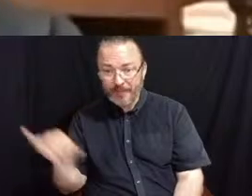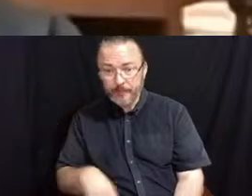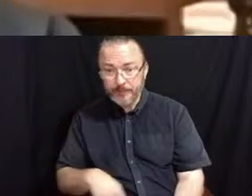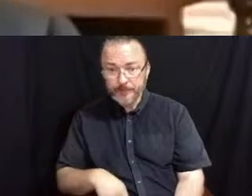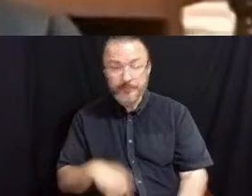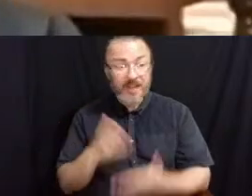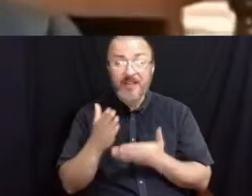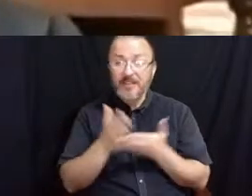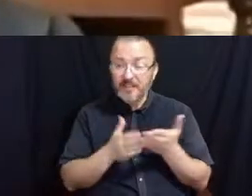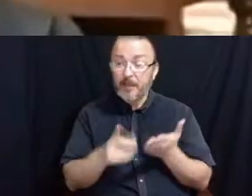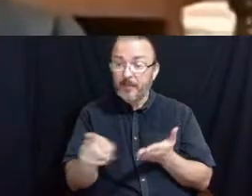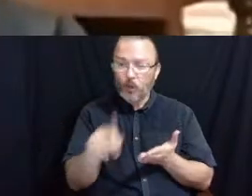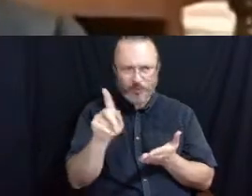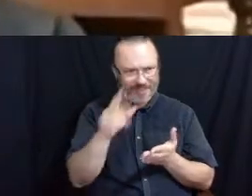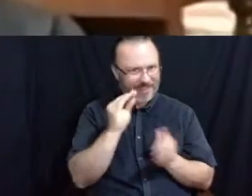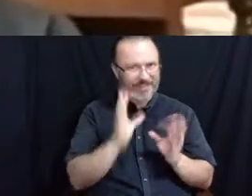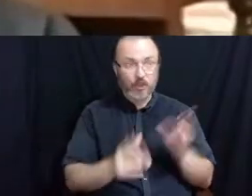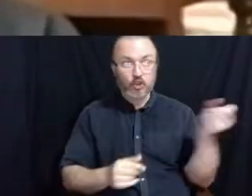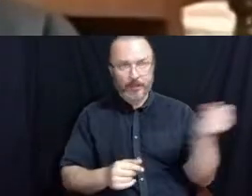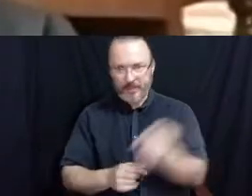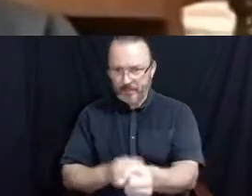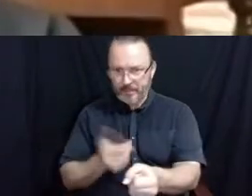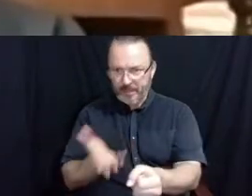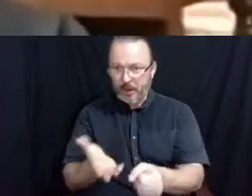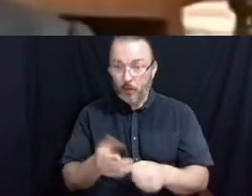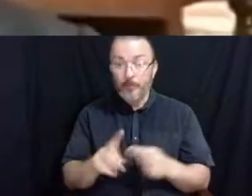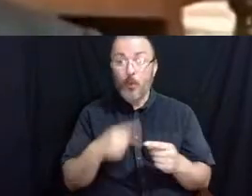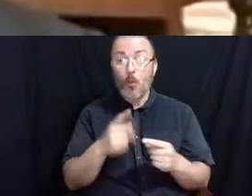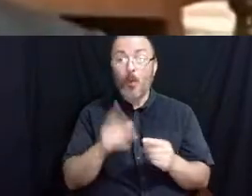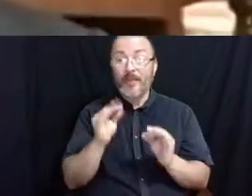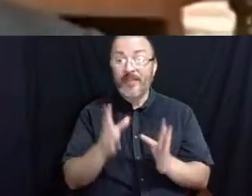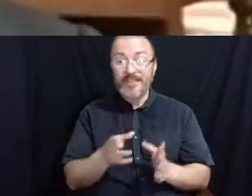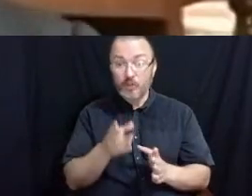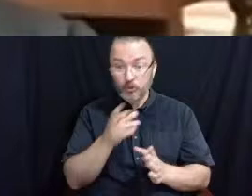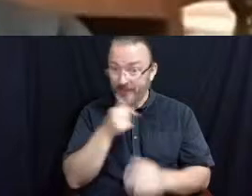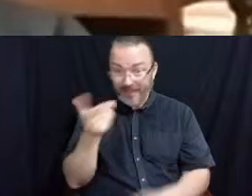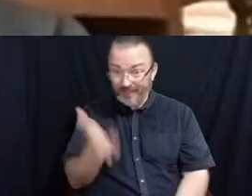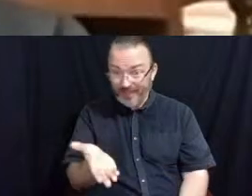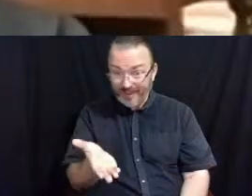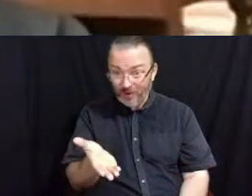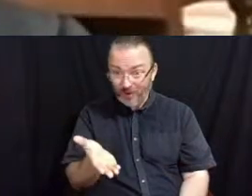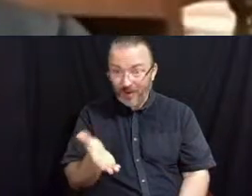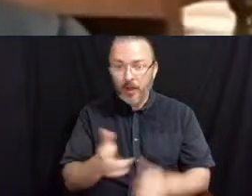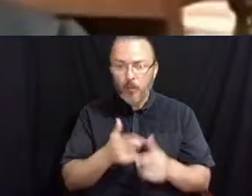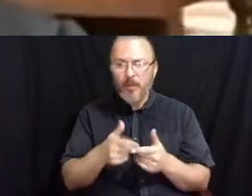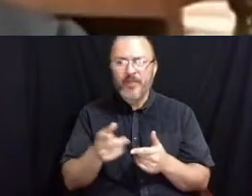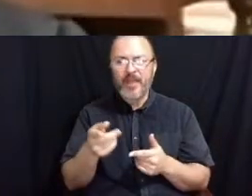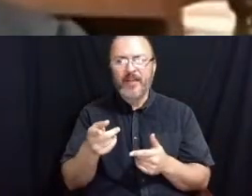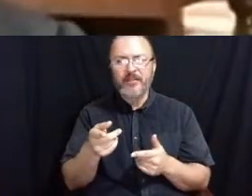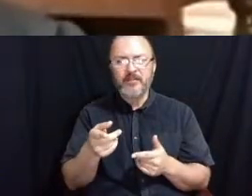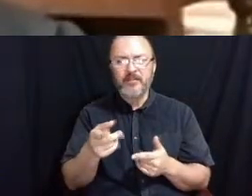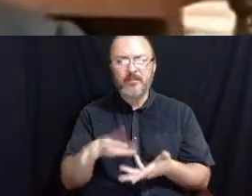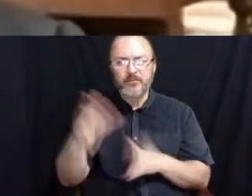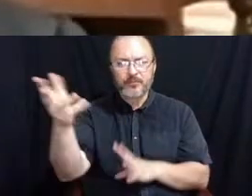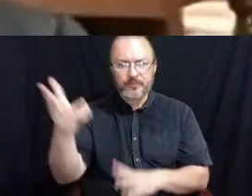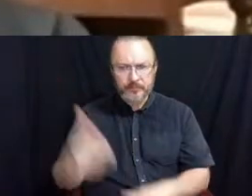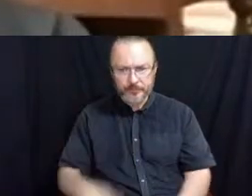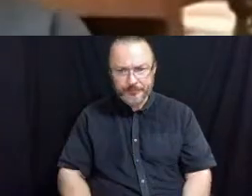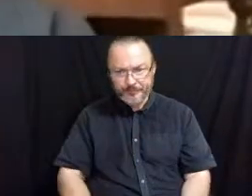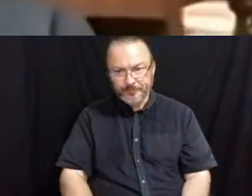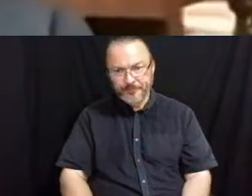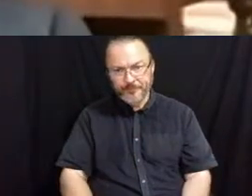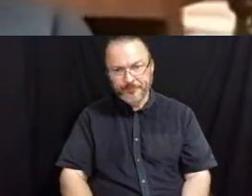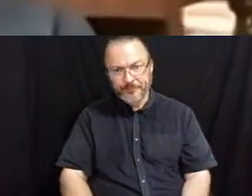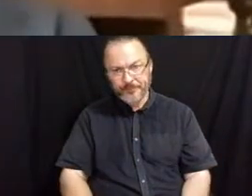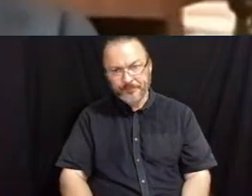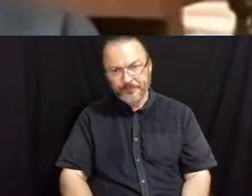enfants qui ont besoin de la présence d'un enseignant. Et à partir du moment où l'enseignant est absent, la situation s'aggrave pour ces élèves-là.